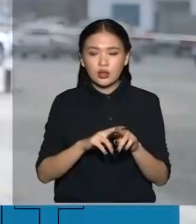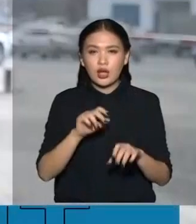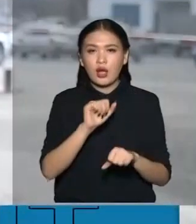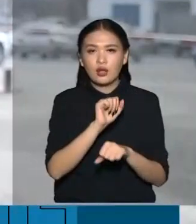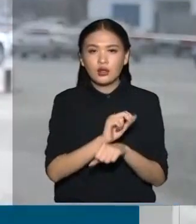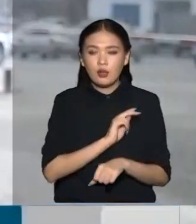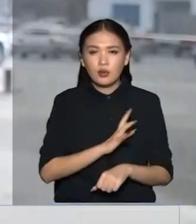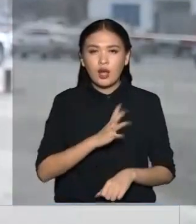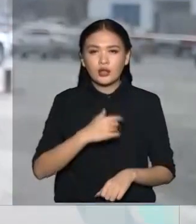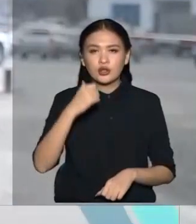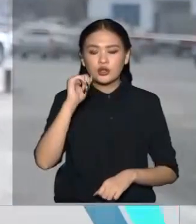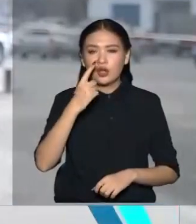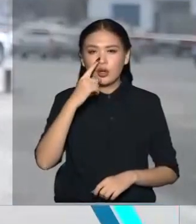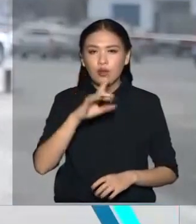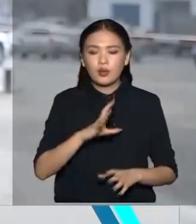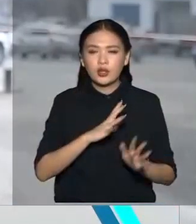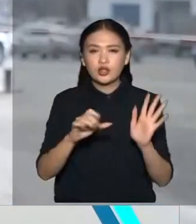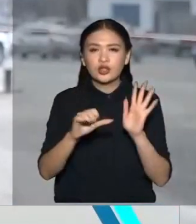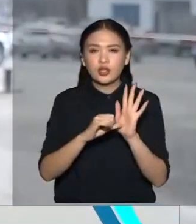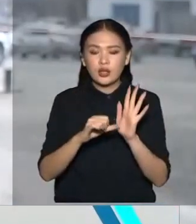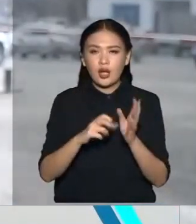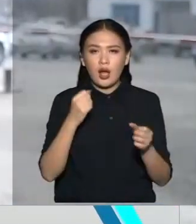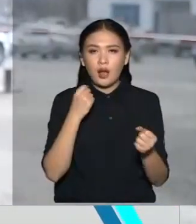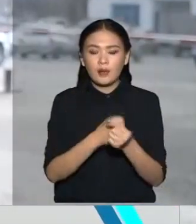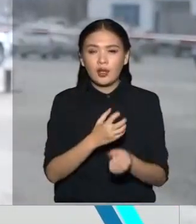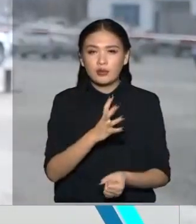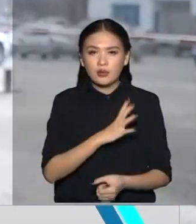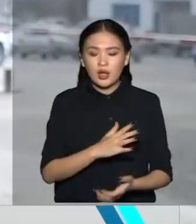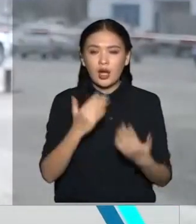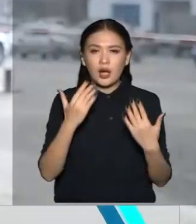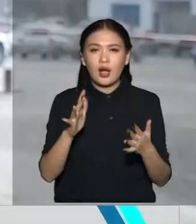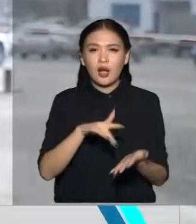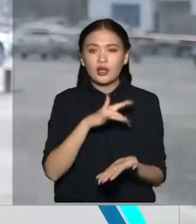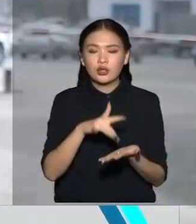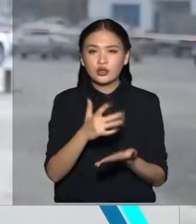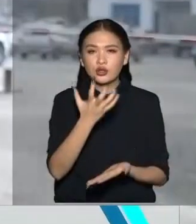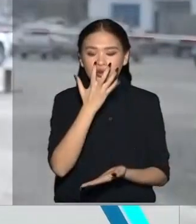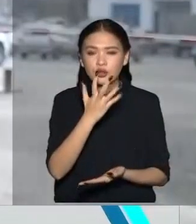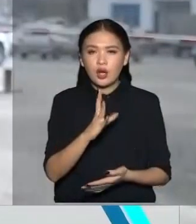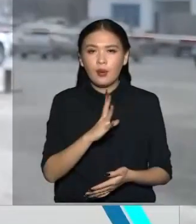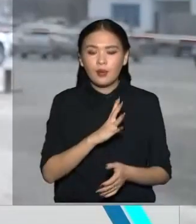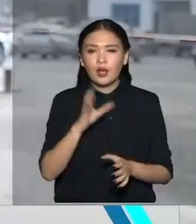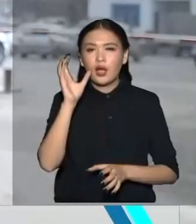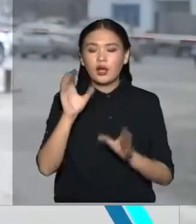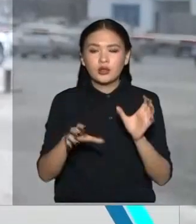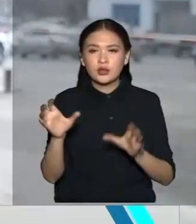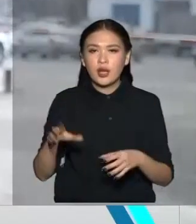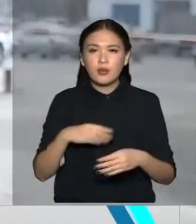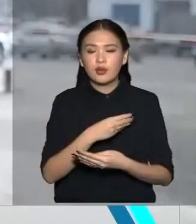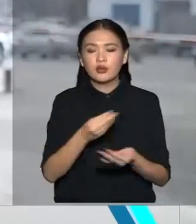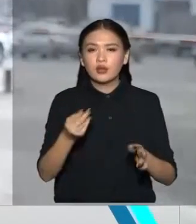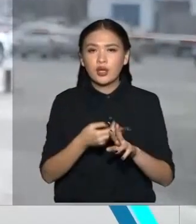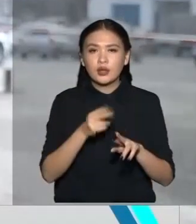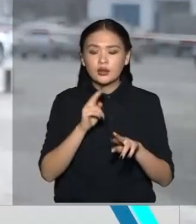кеше кешкілік нөмір 6 қазандықта апат орын алды. Қазір қалаға жылуды қалған 3 қазандық беріп тұр. Шаһар